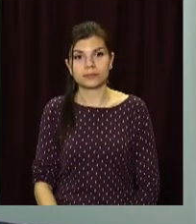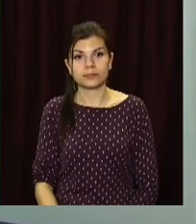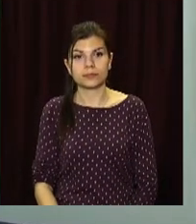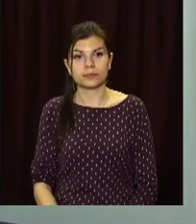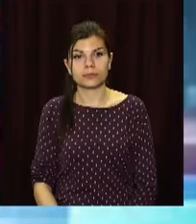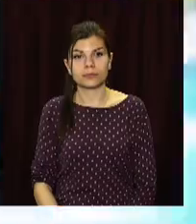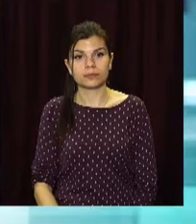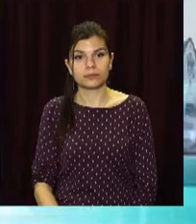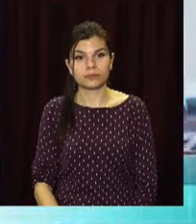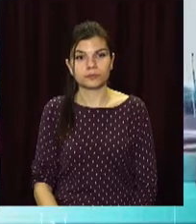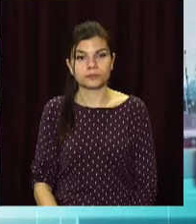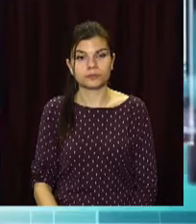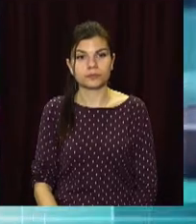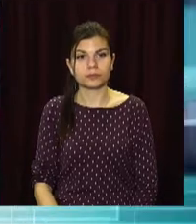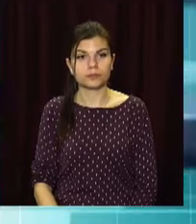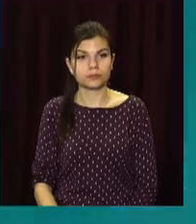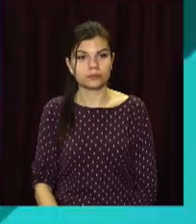«Відкритий».